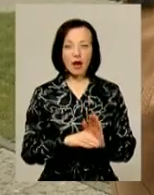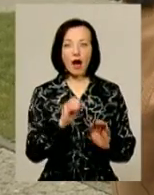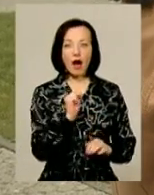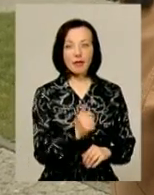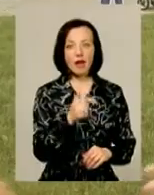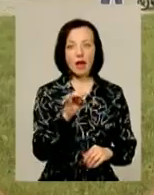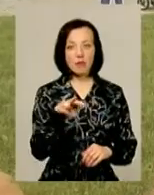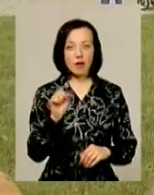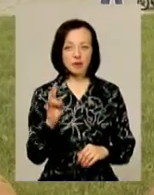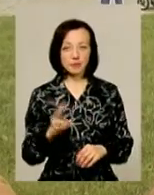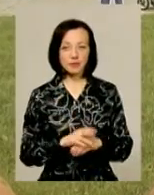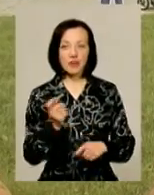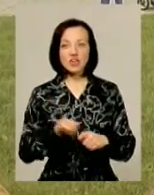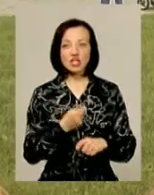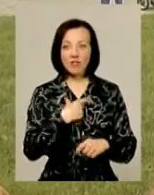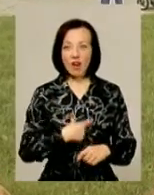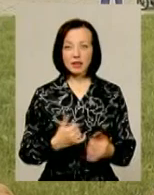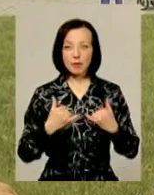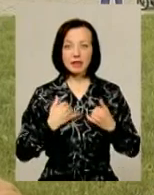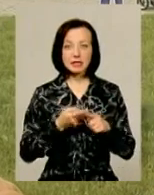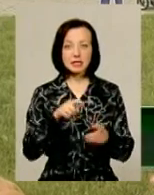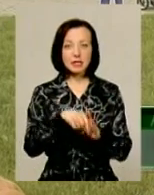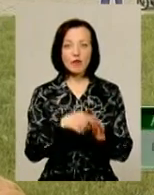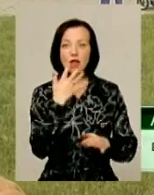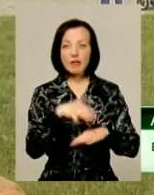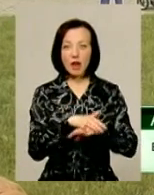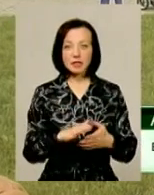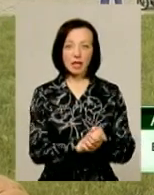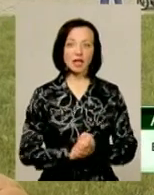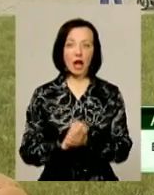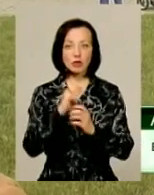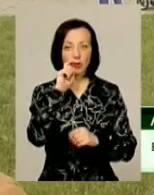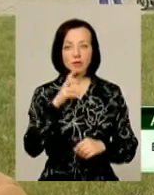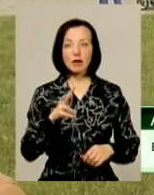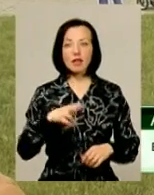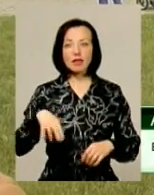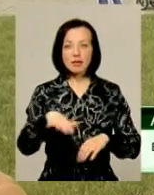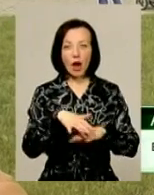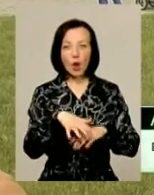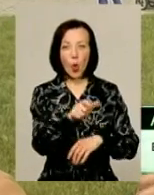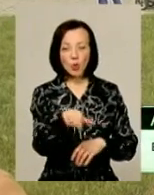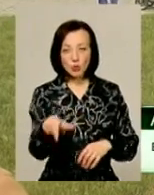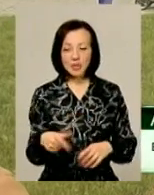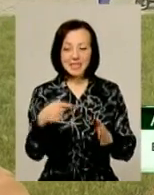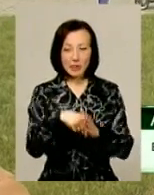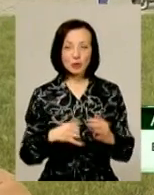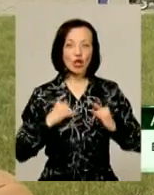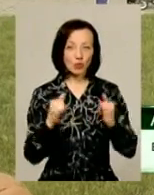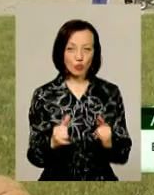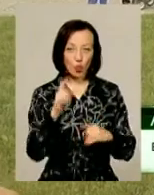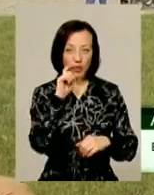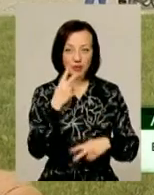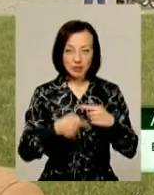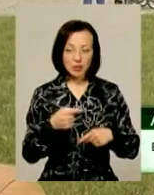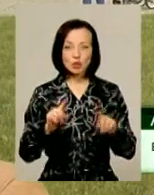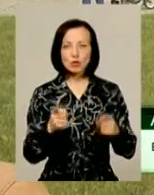Анна Герман. Вишиванка для мене – це символ нації, символ єднання українського народу, символ того, що ми усі шануємо українські